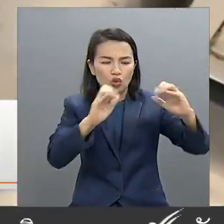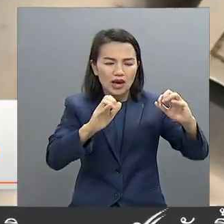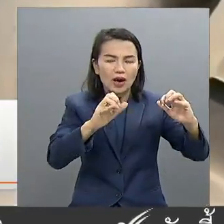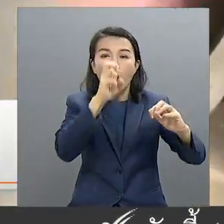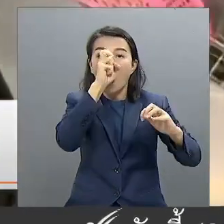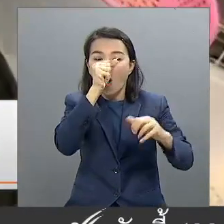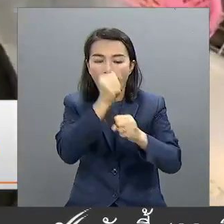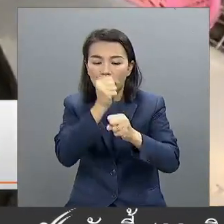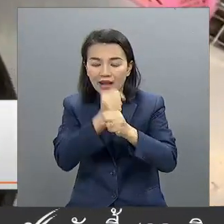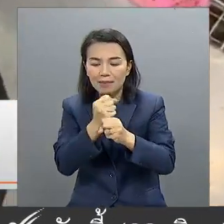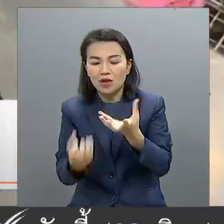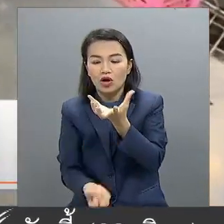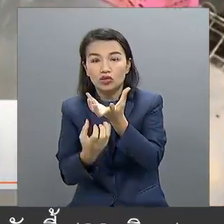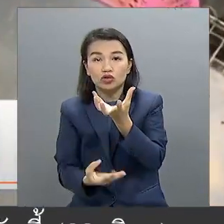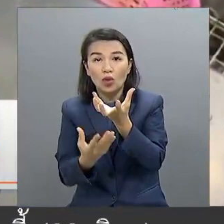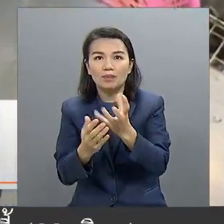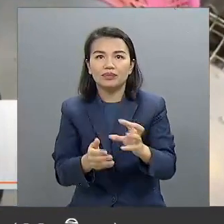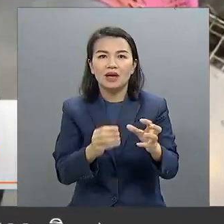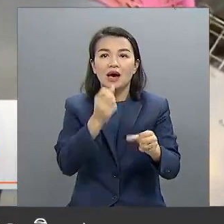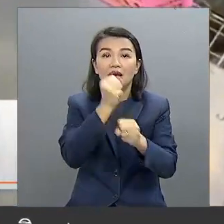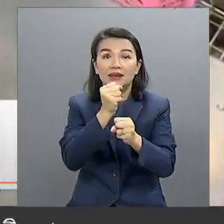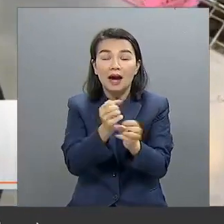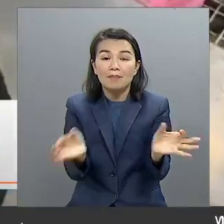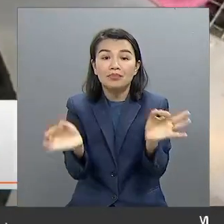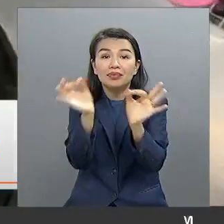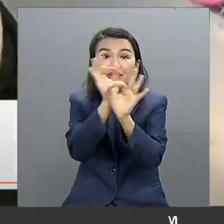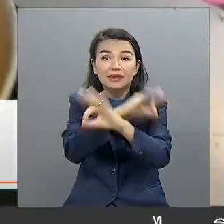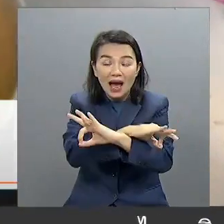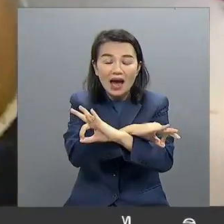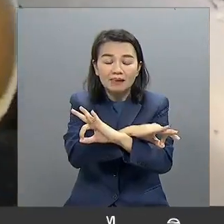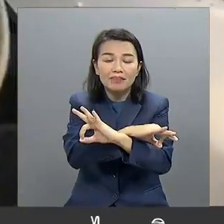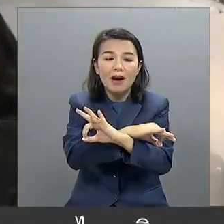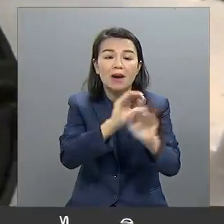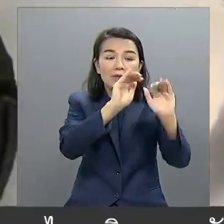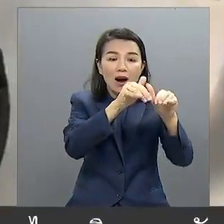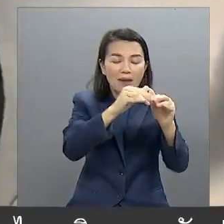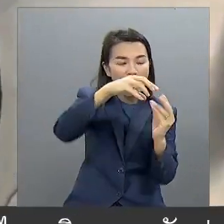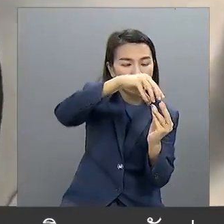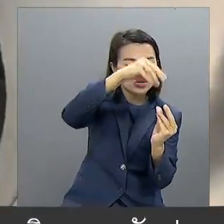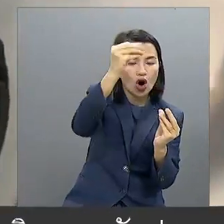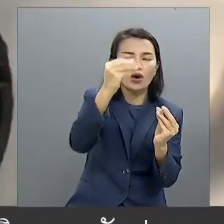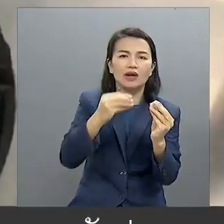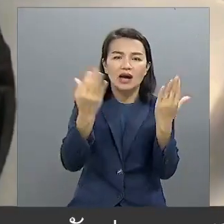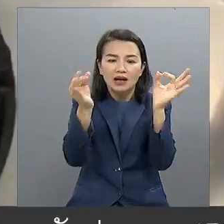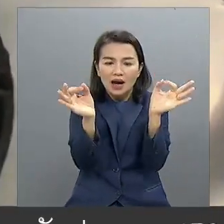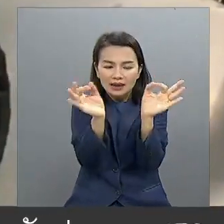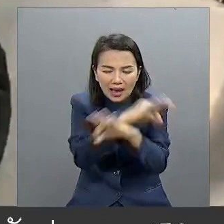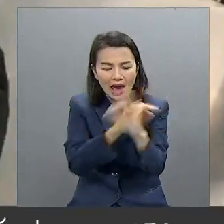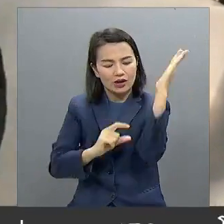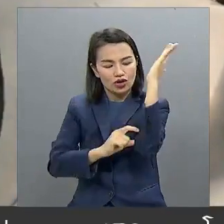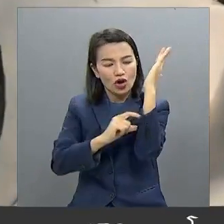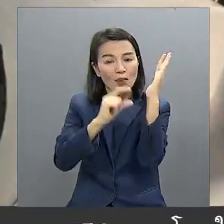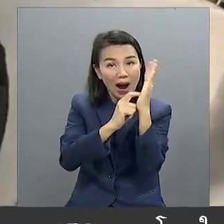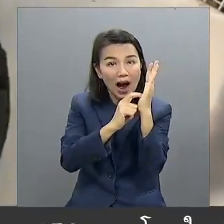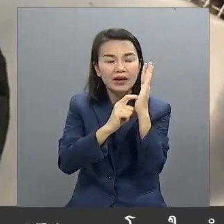ยจะใช้เื้อทุเรีนใส่ลงไปแนπεือกหรอวอด kitรือหน่อป้ปวเแบนี้เลยครับซึ่งในการขายม spreading